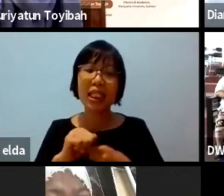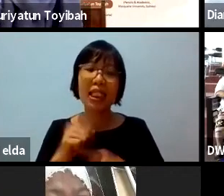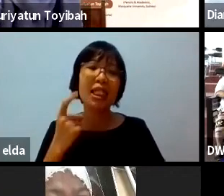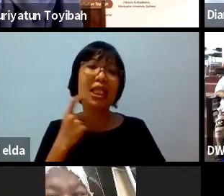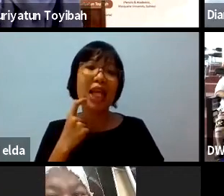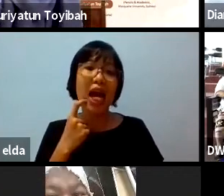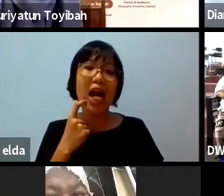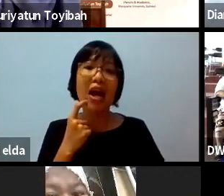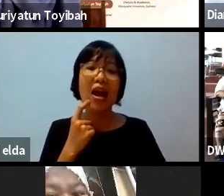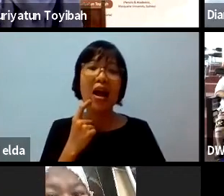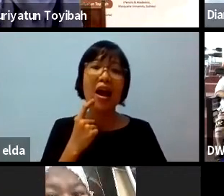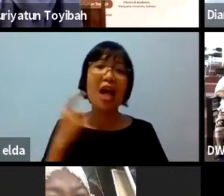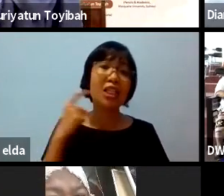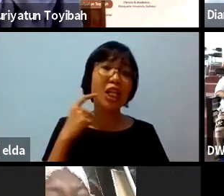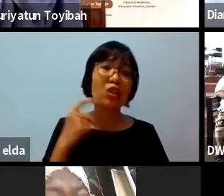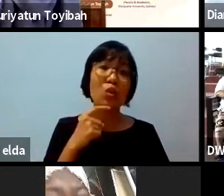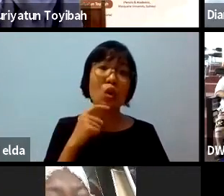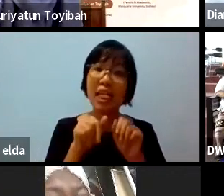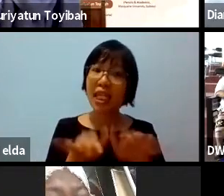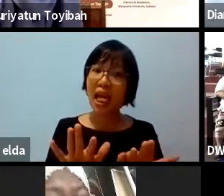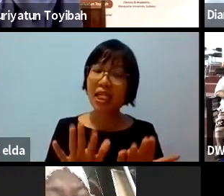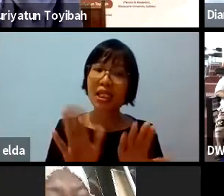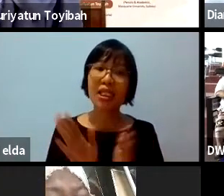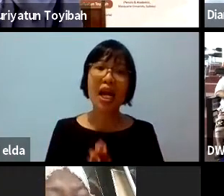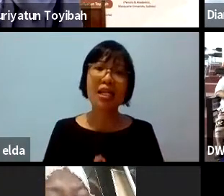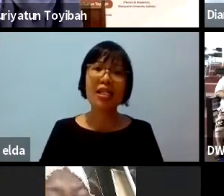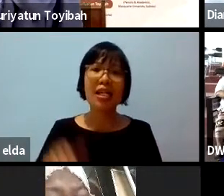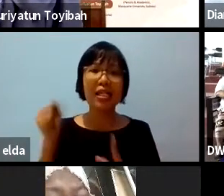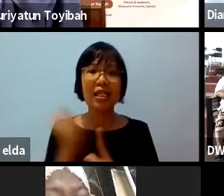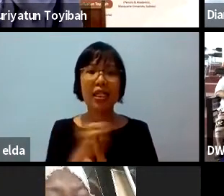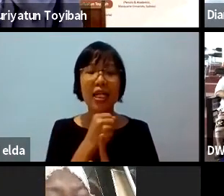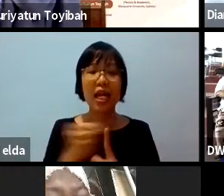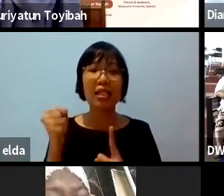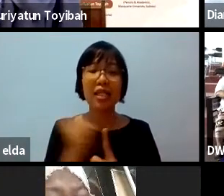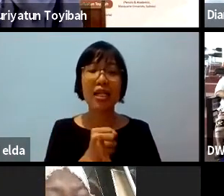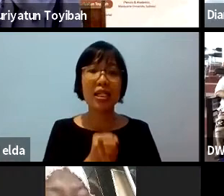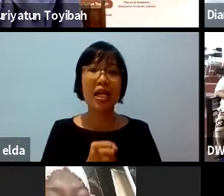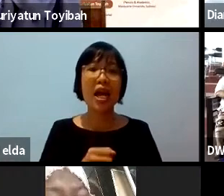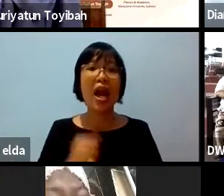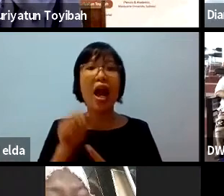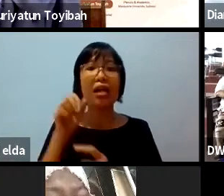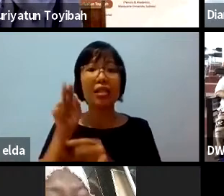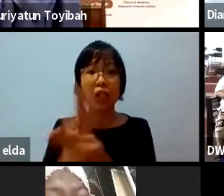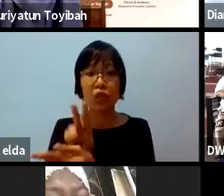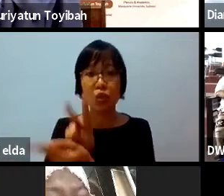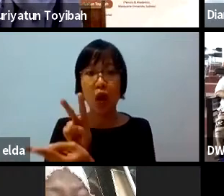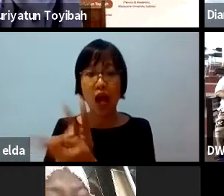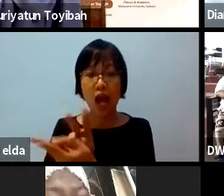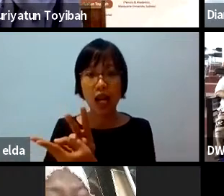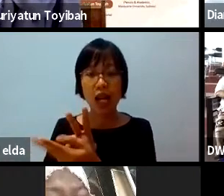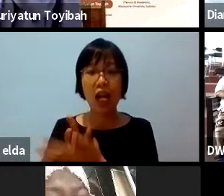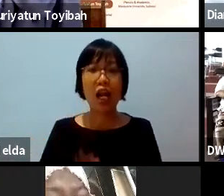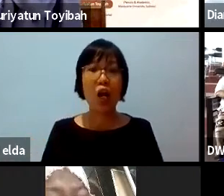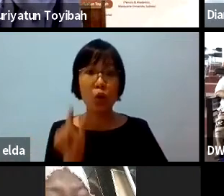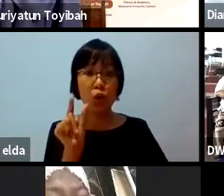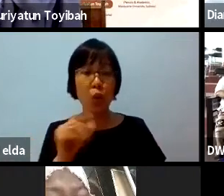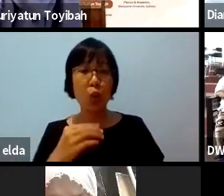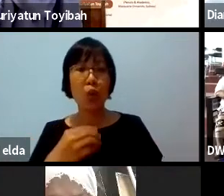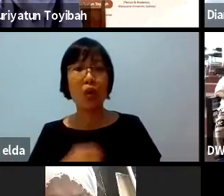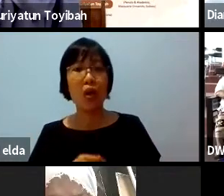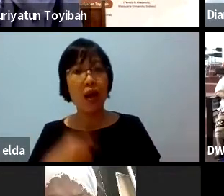dan pelecehan seksual itu memang harus diberikan pada mahasiswa di level awal, karena kekerasan seksual